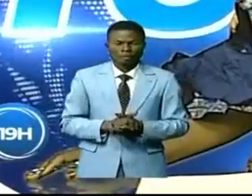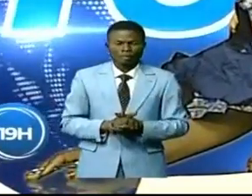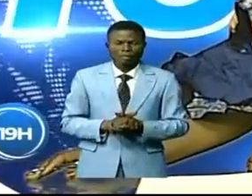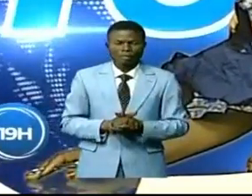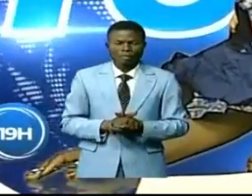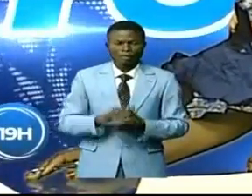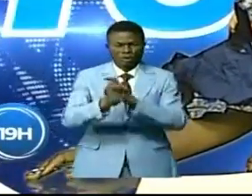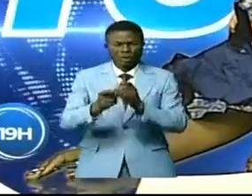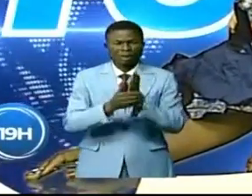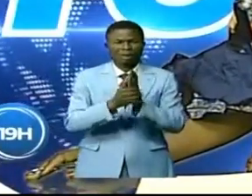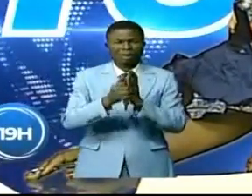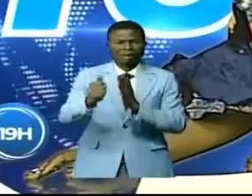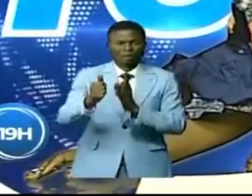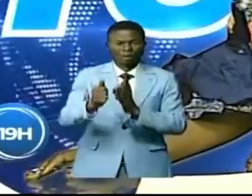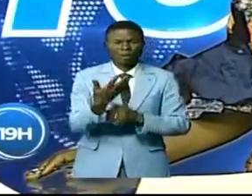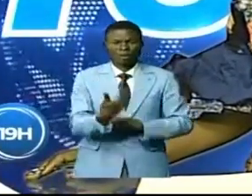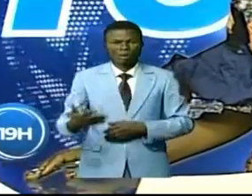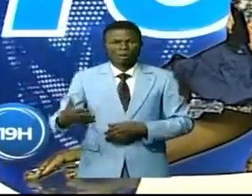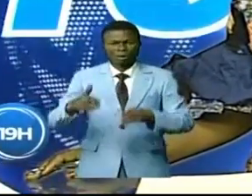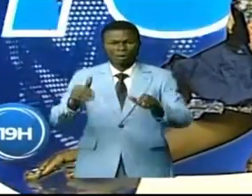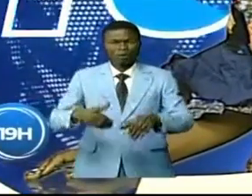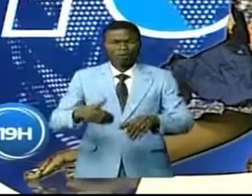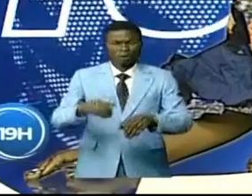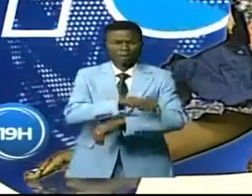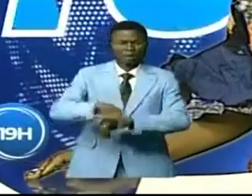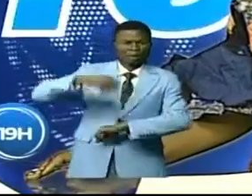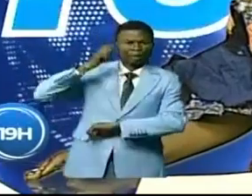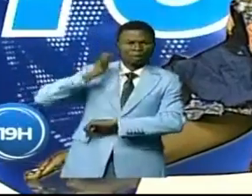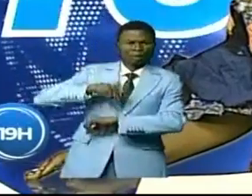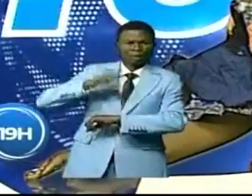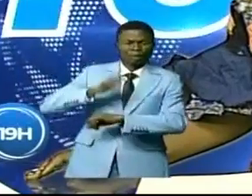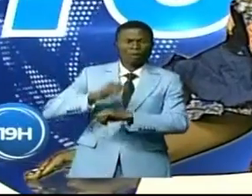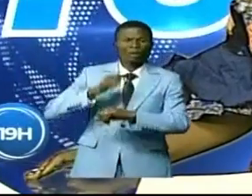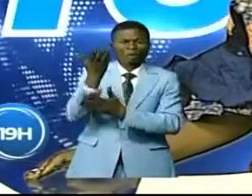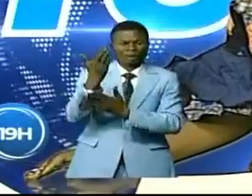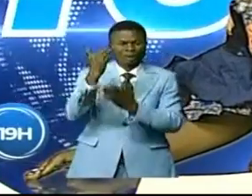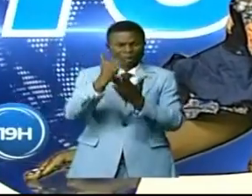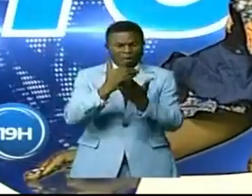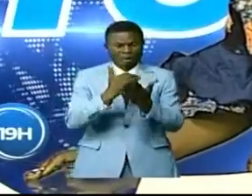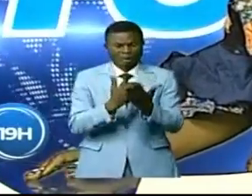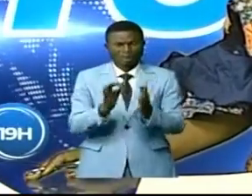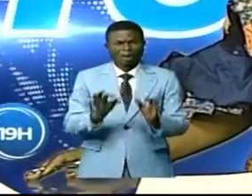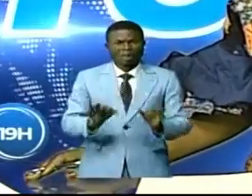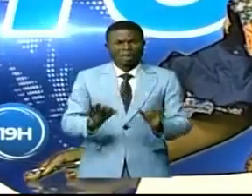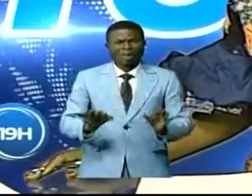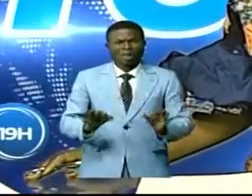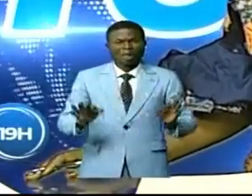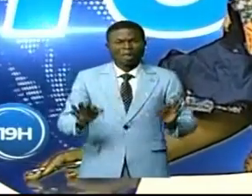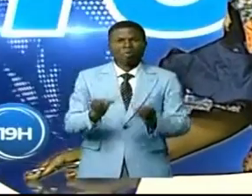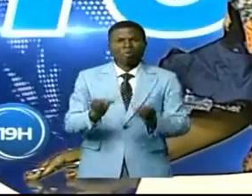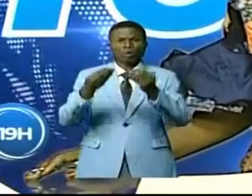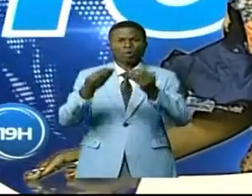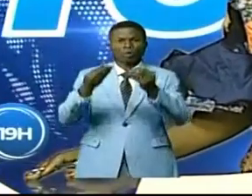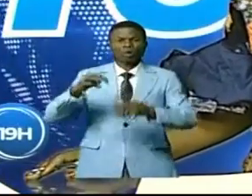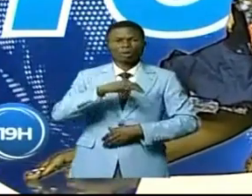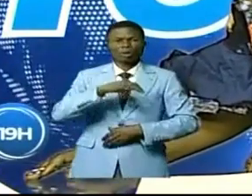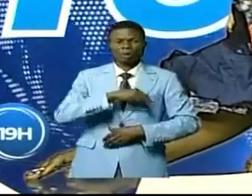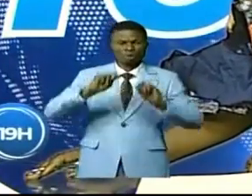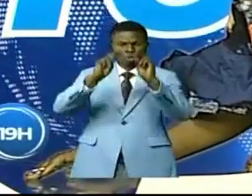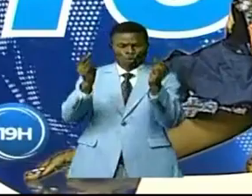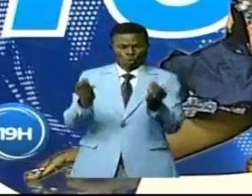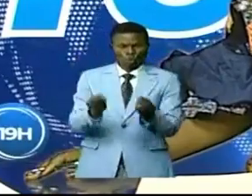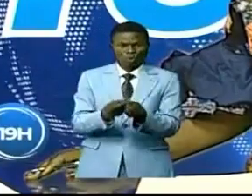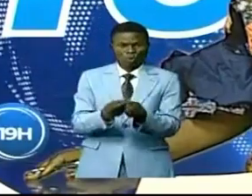Amélioration de la qualité de la production législative, de recommandations pertinentes ont été données aux membres de la cellule